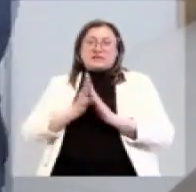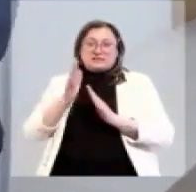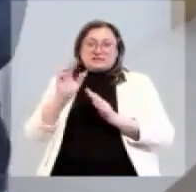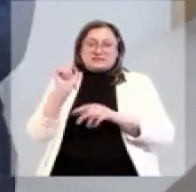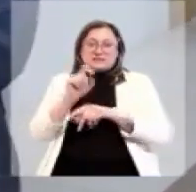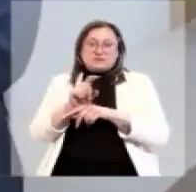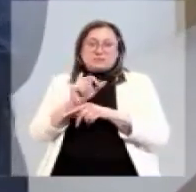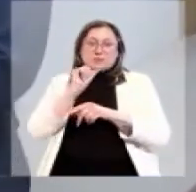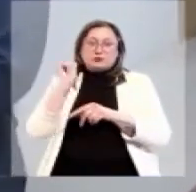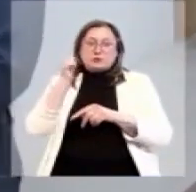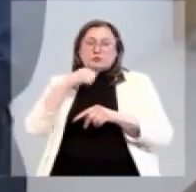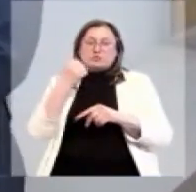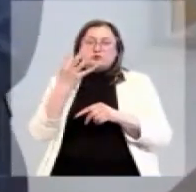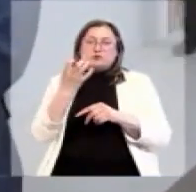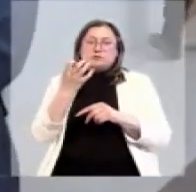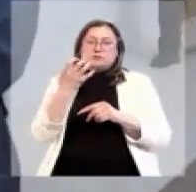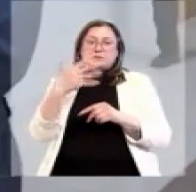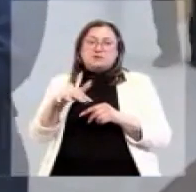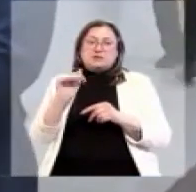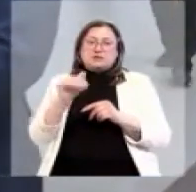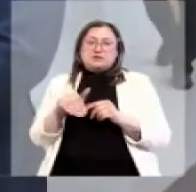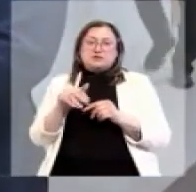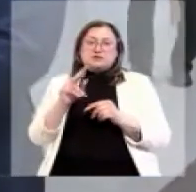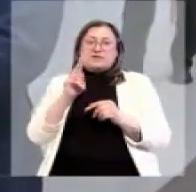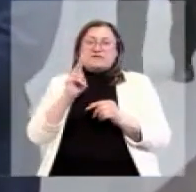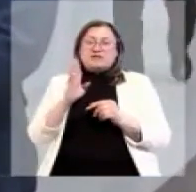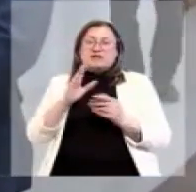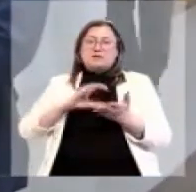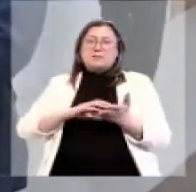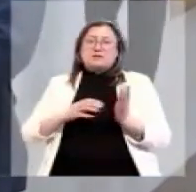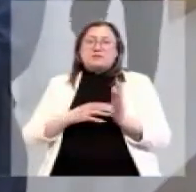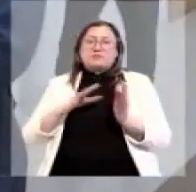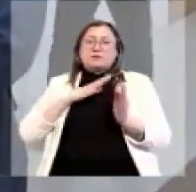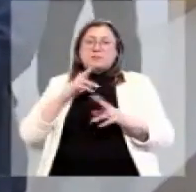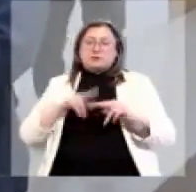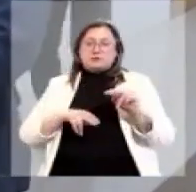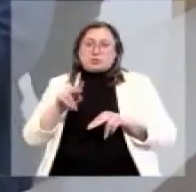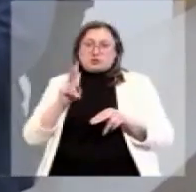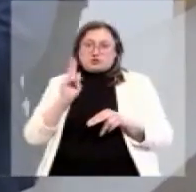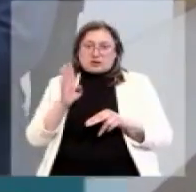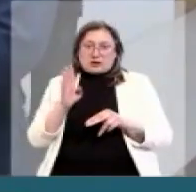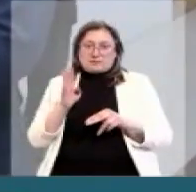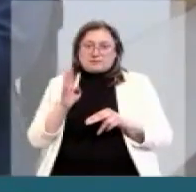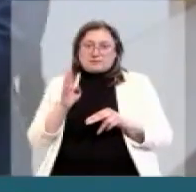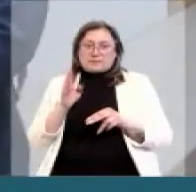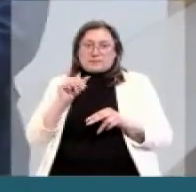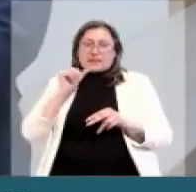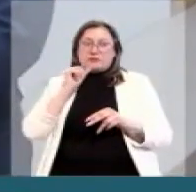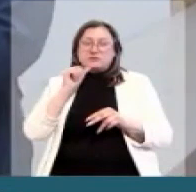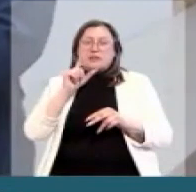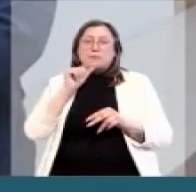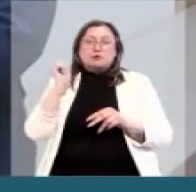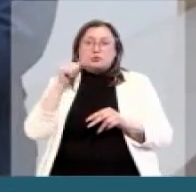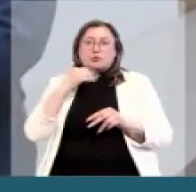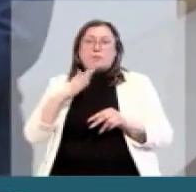итогам прошлого года 450 тысяч квадратных метров было построено жилья по итогам прошлого года